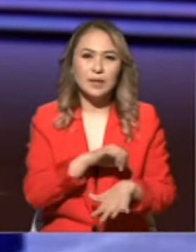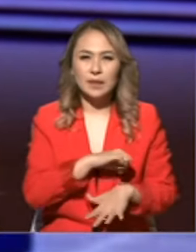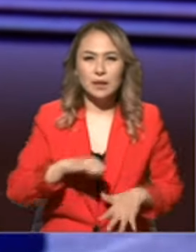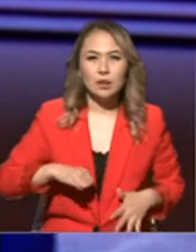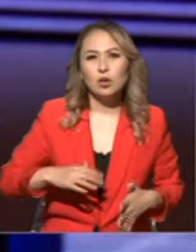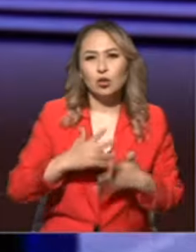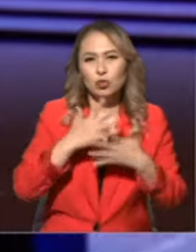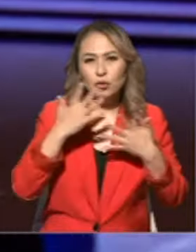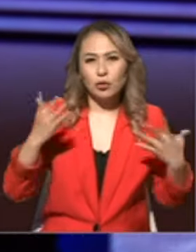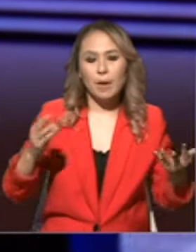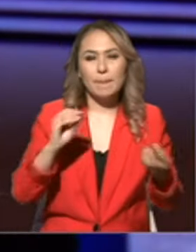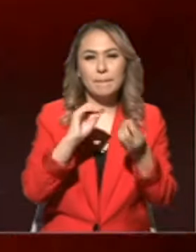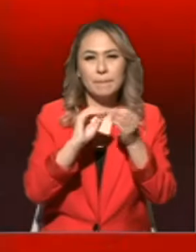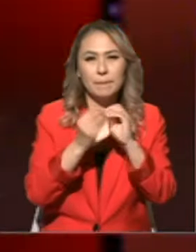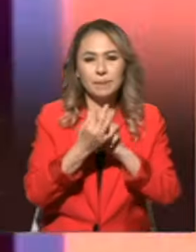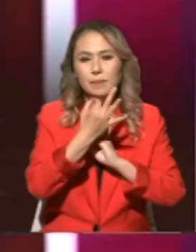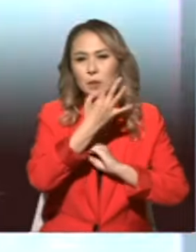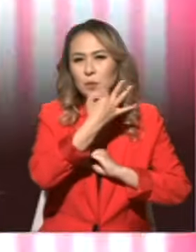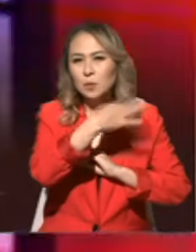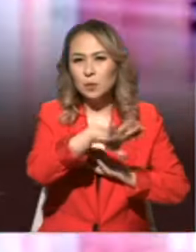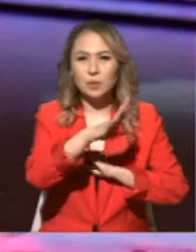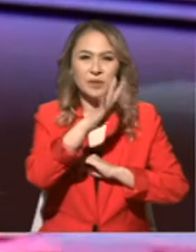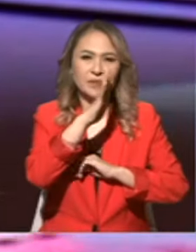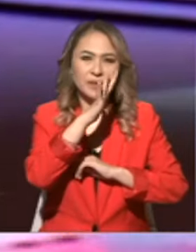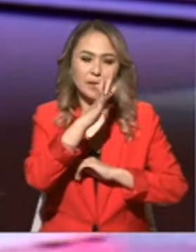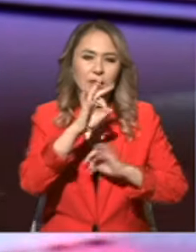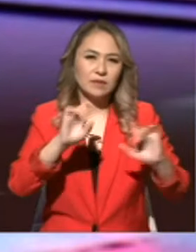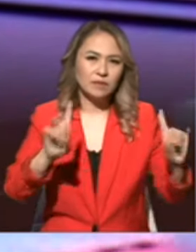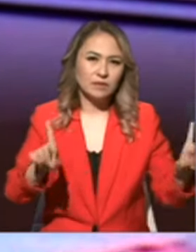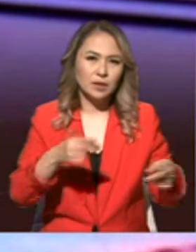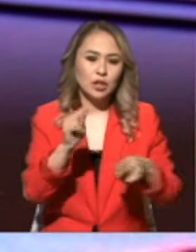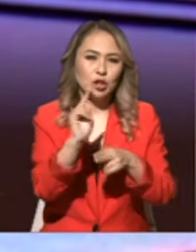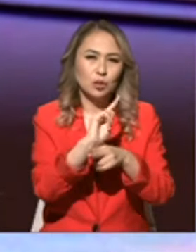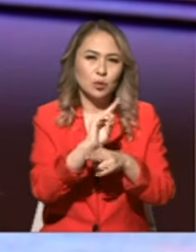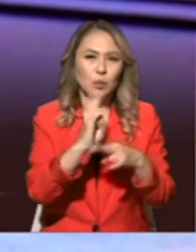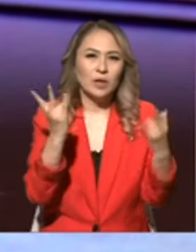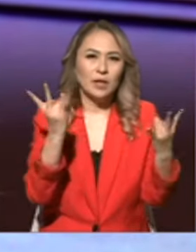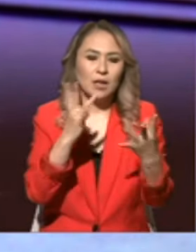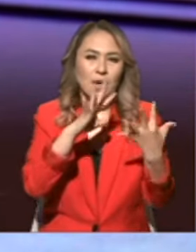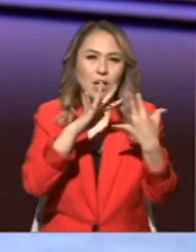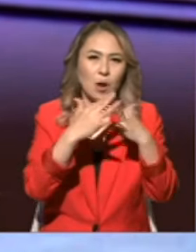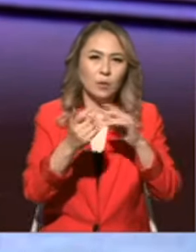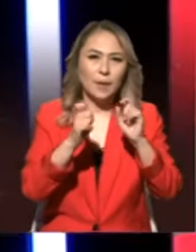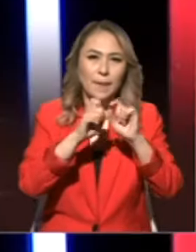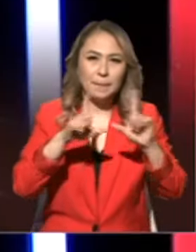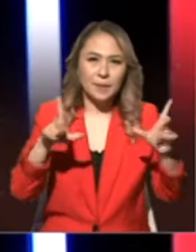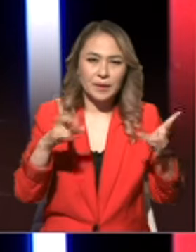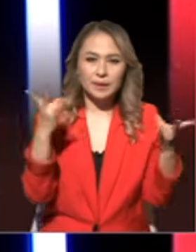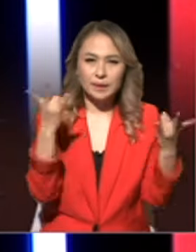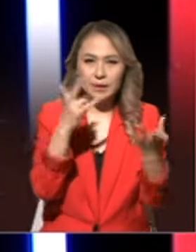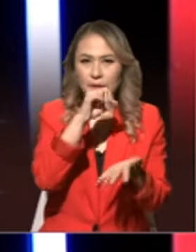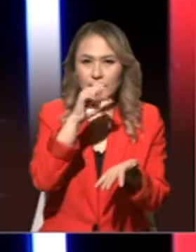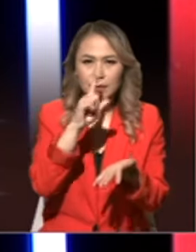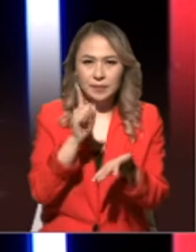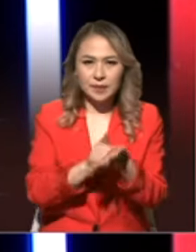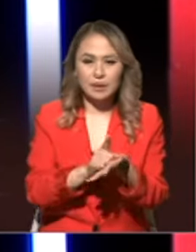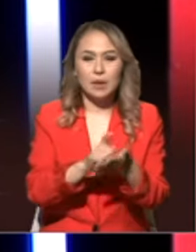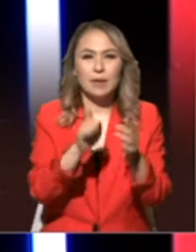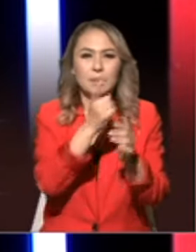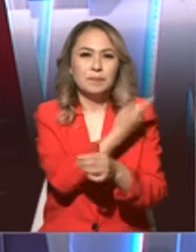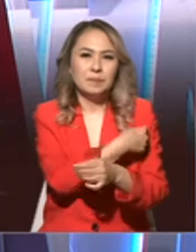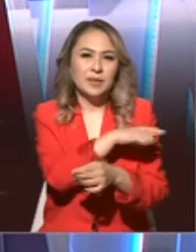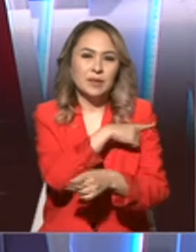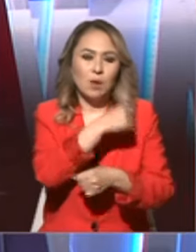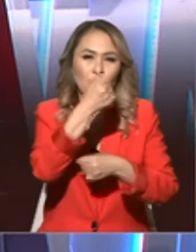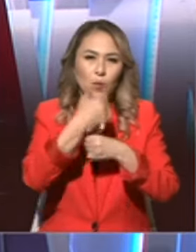үлкен мәселе кез келген жағдайда инфрақұрылымды жөндеу керек. Ауылдағы мектеп болу керек, ауылда медициналық